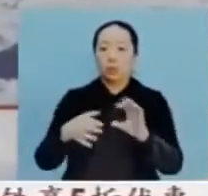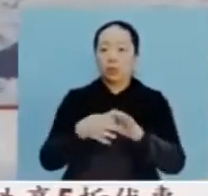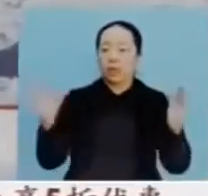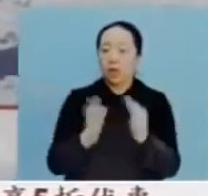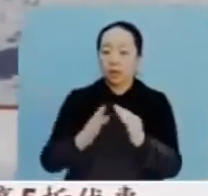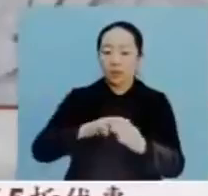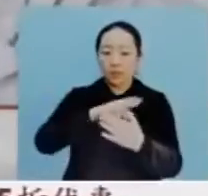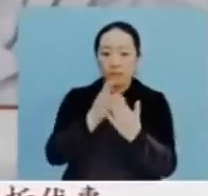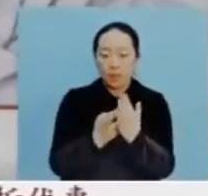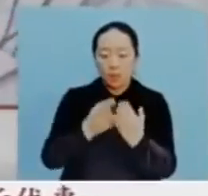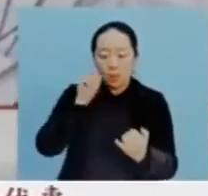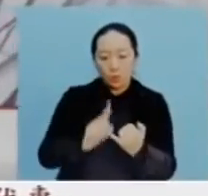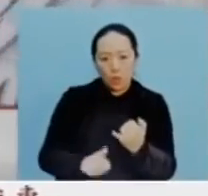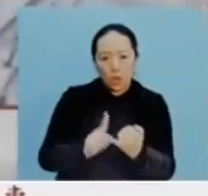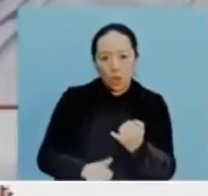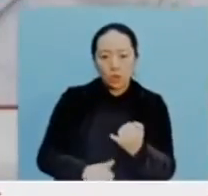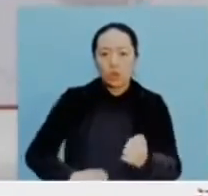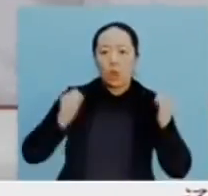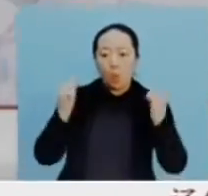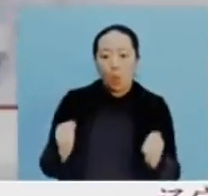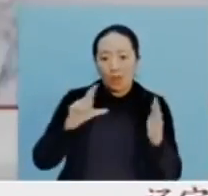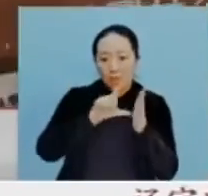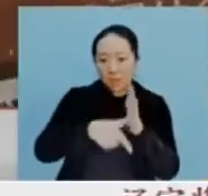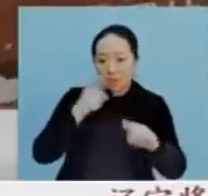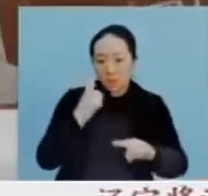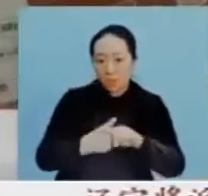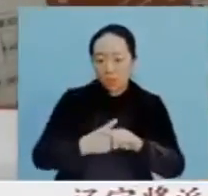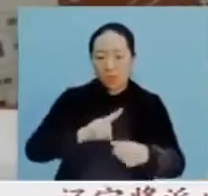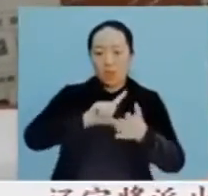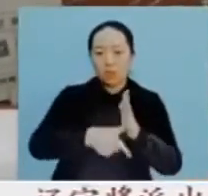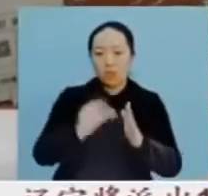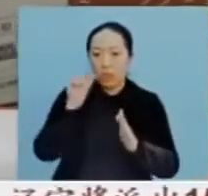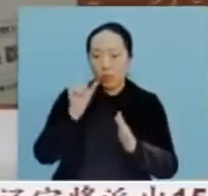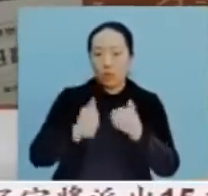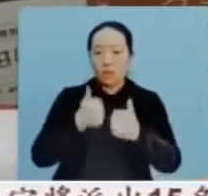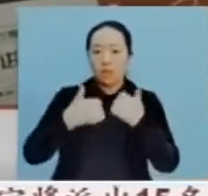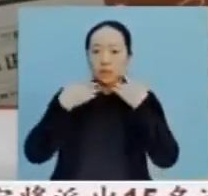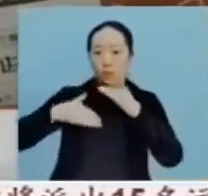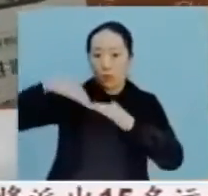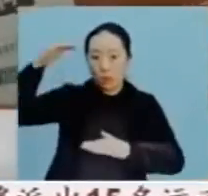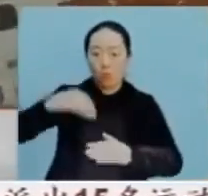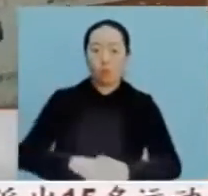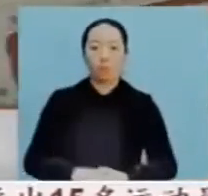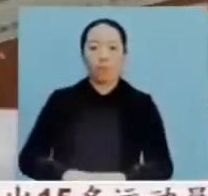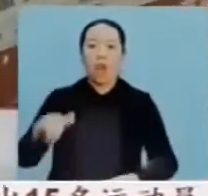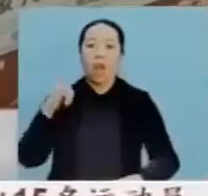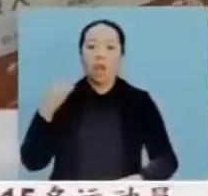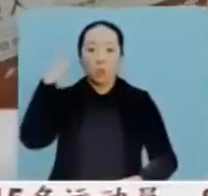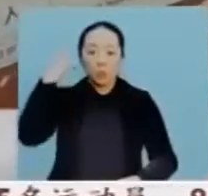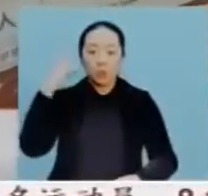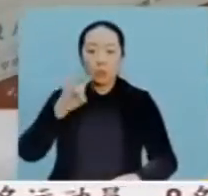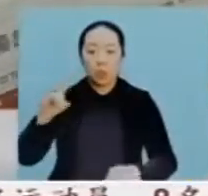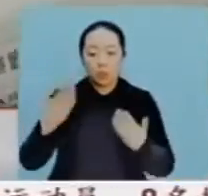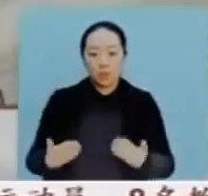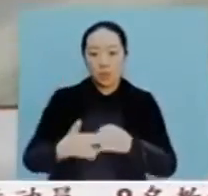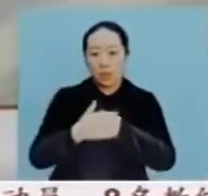的，时间越短，成绩越高。刘思彤今年24岁，肢体三级残疾，